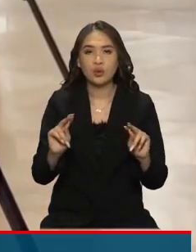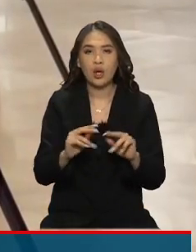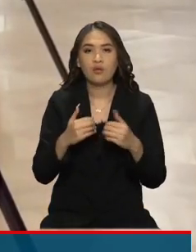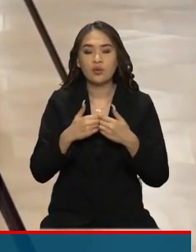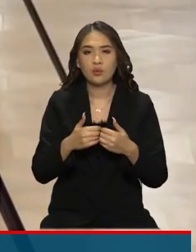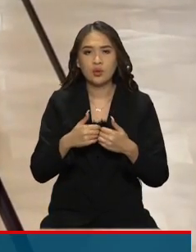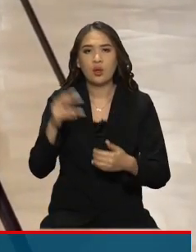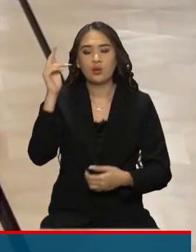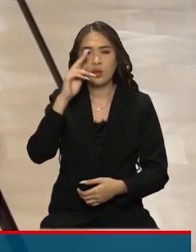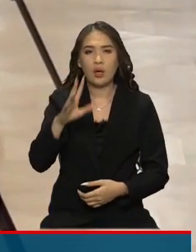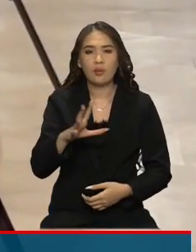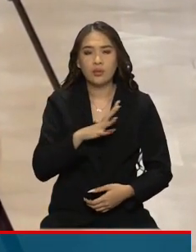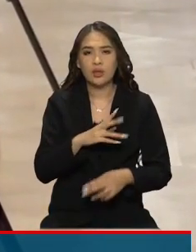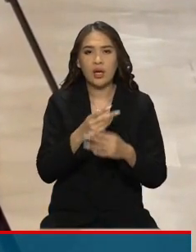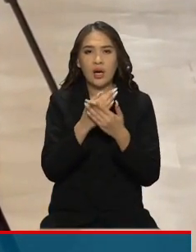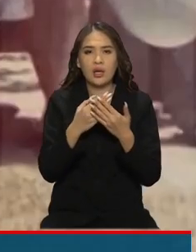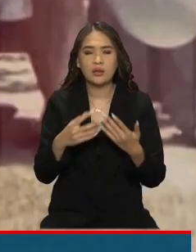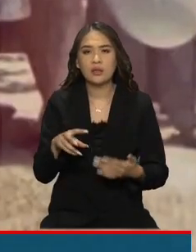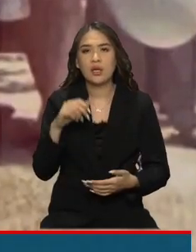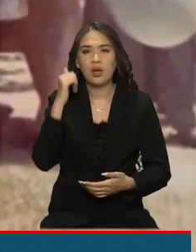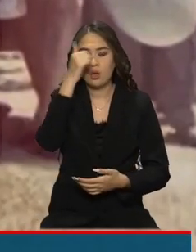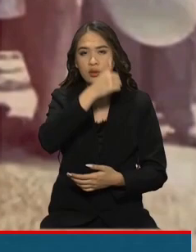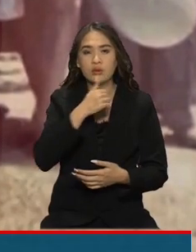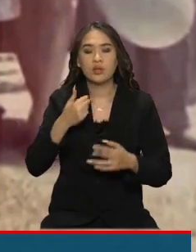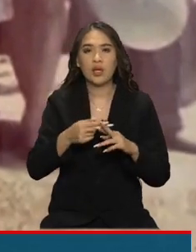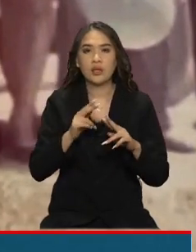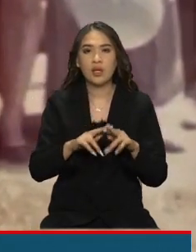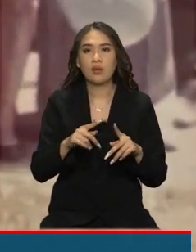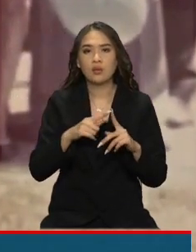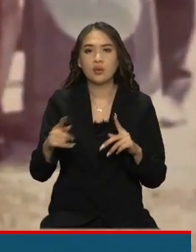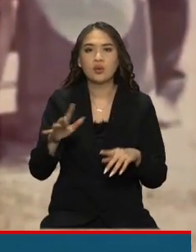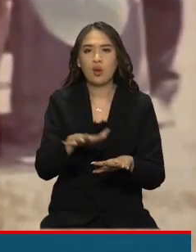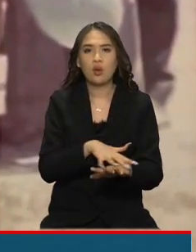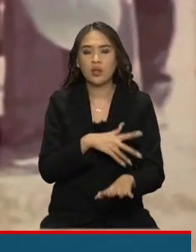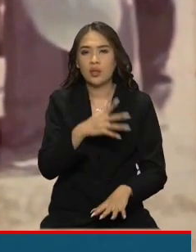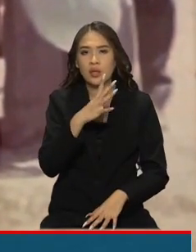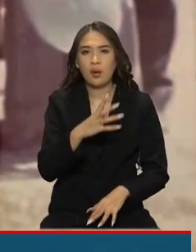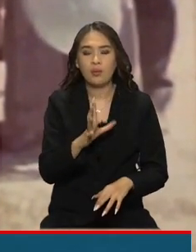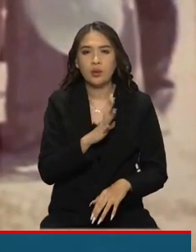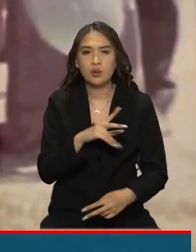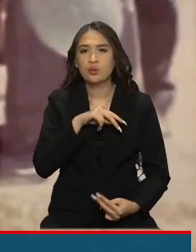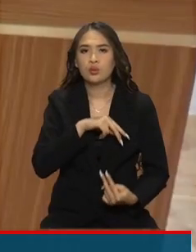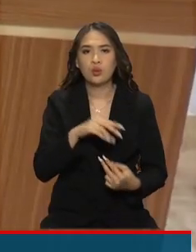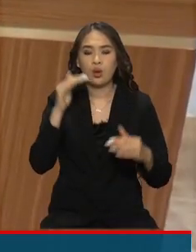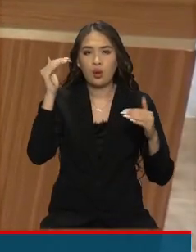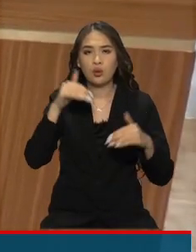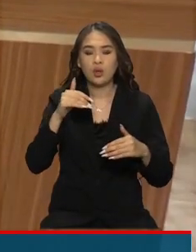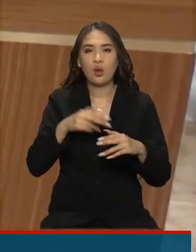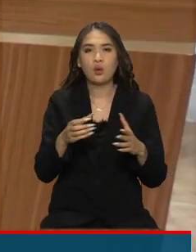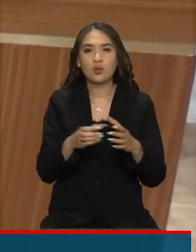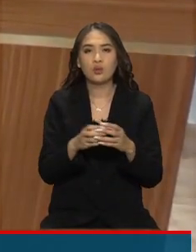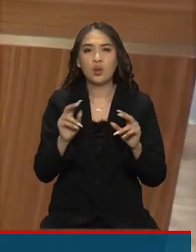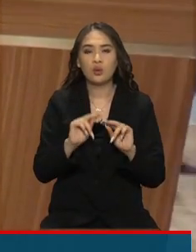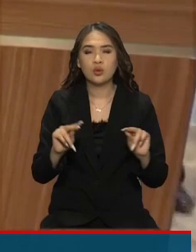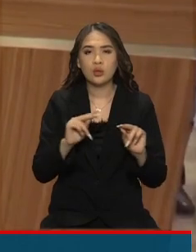выпускников учебного заведения разных лет. Мария Жумагулова на протяжении долгих лет трудилась в этом колледже. Недавно группа